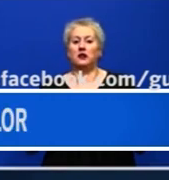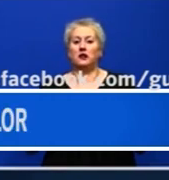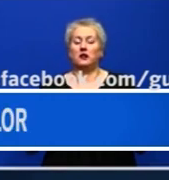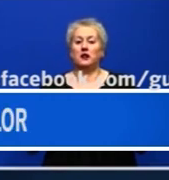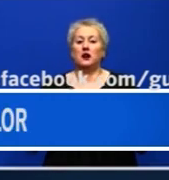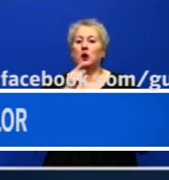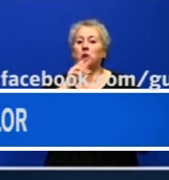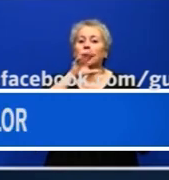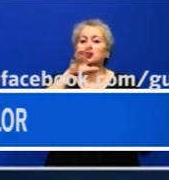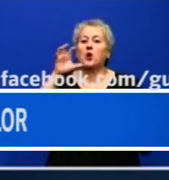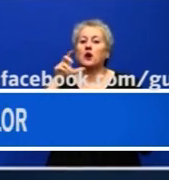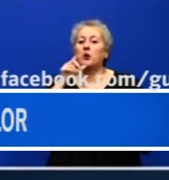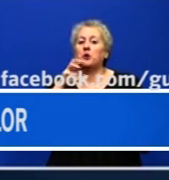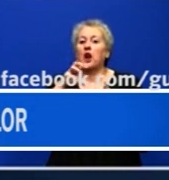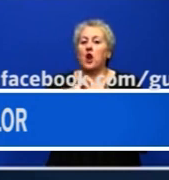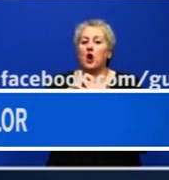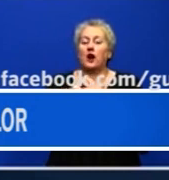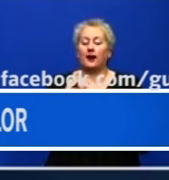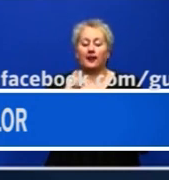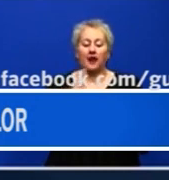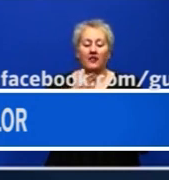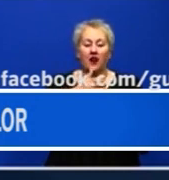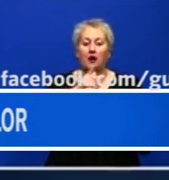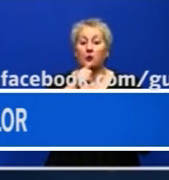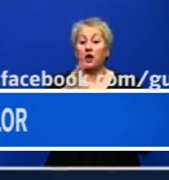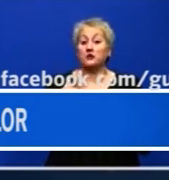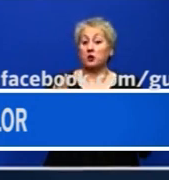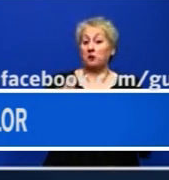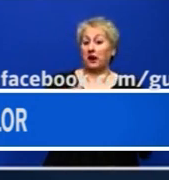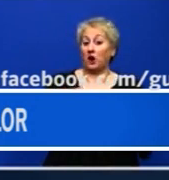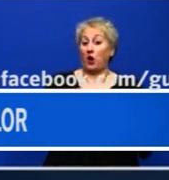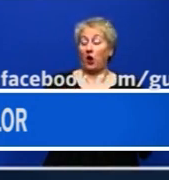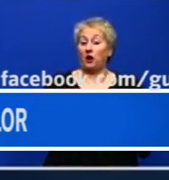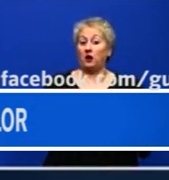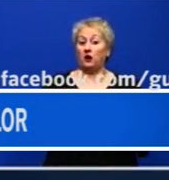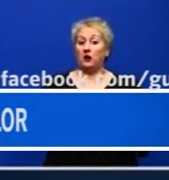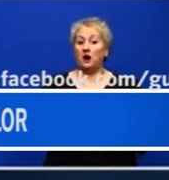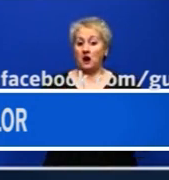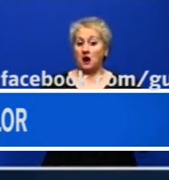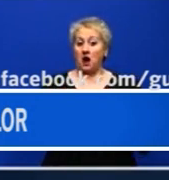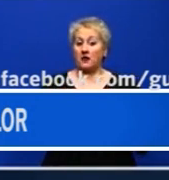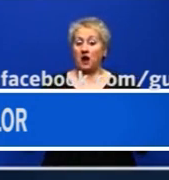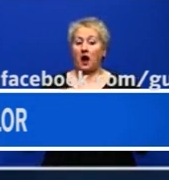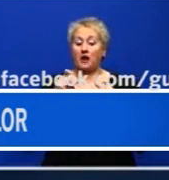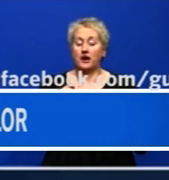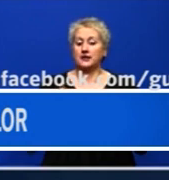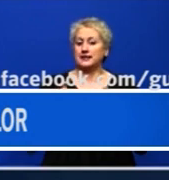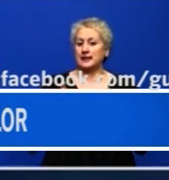în zonele locuite în intravilan, există un pericol iminent la adresa siguranței